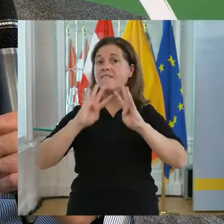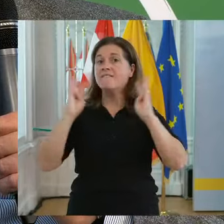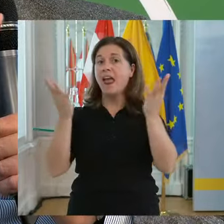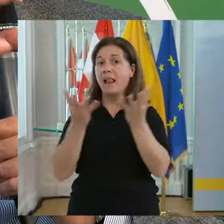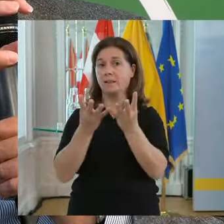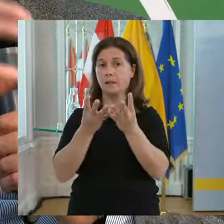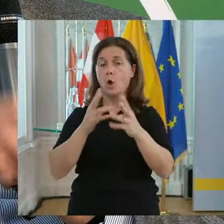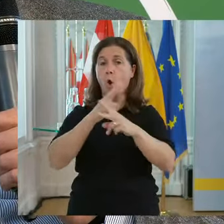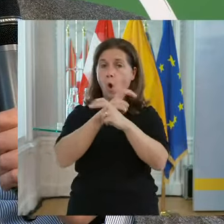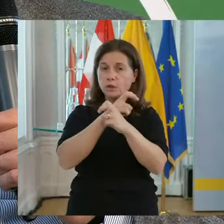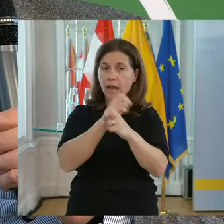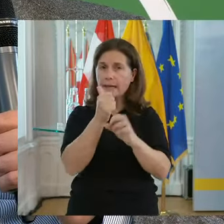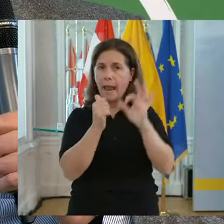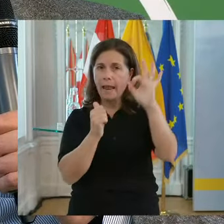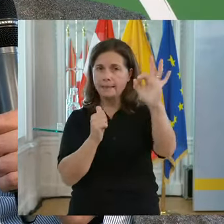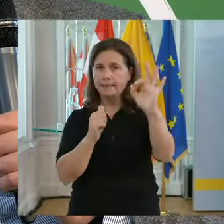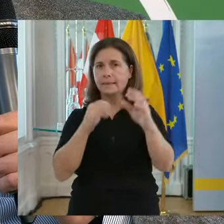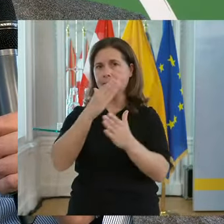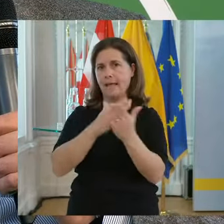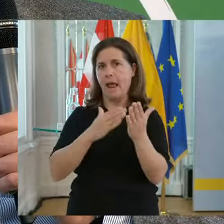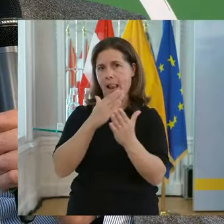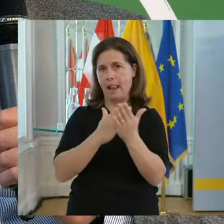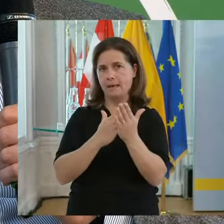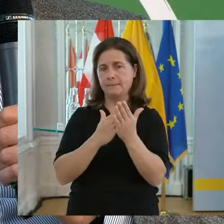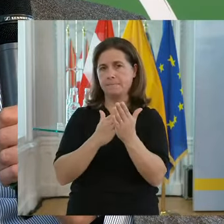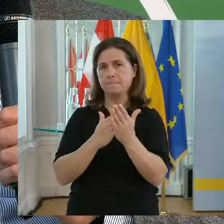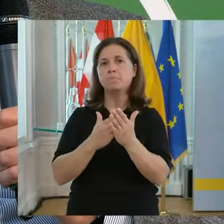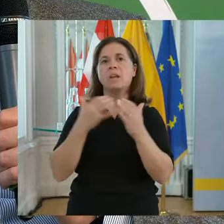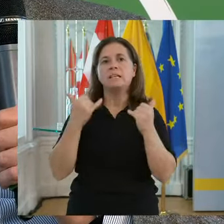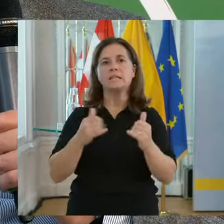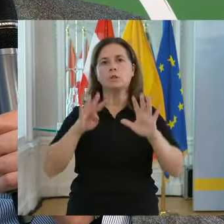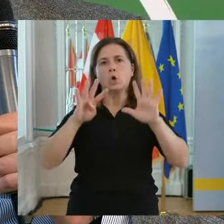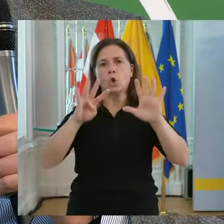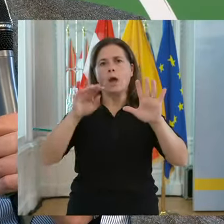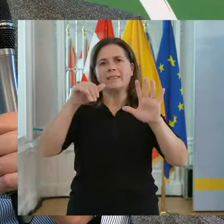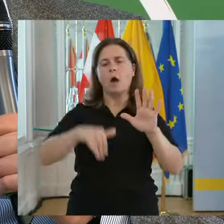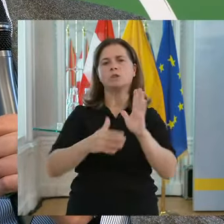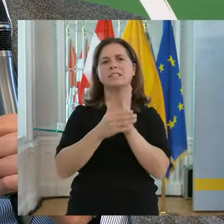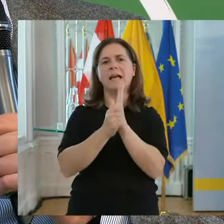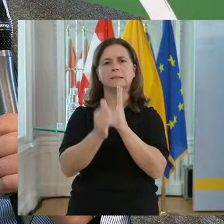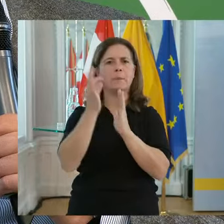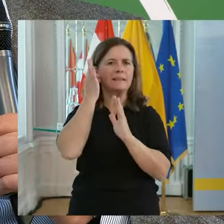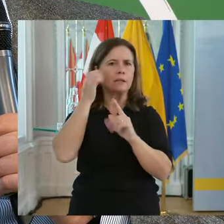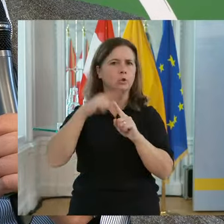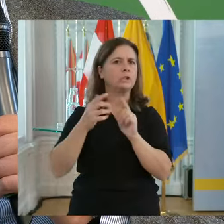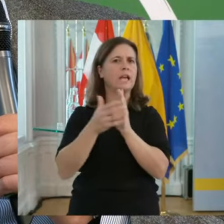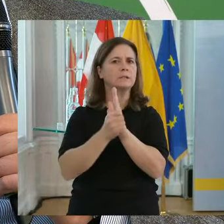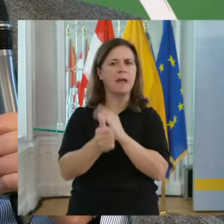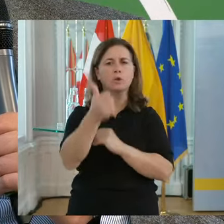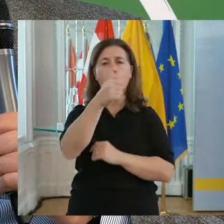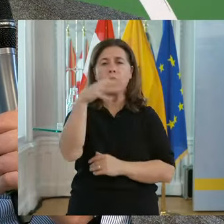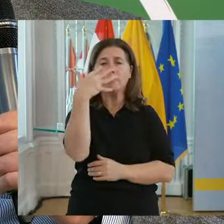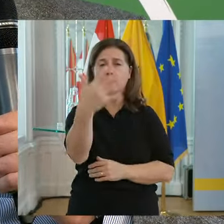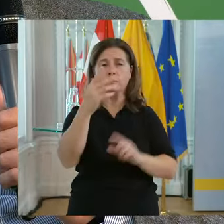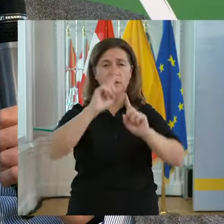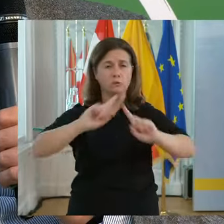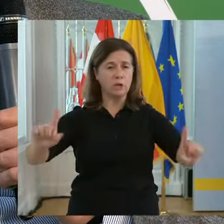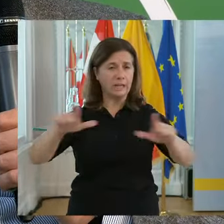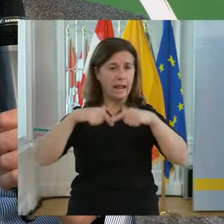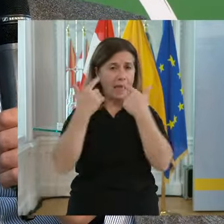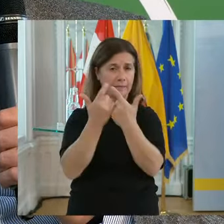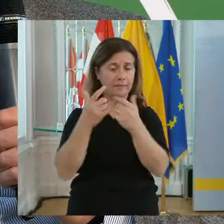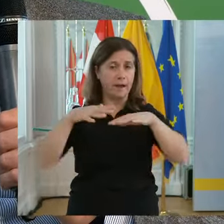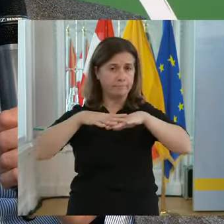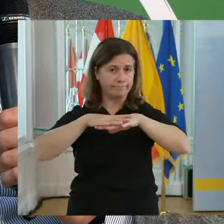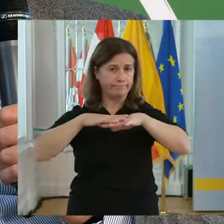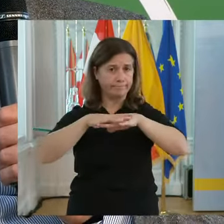Aktivitäten sind ein kleiner Teil davon. Es besteht mittlerweile aus 9.000 Expertinnen und Experten aus 150 Ländern. Und wir machen